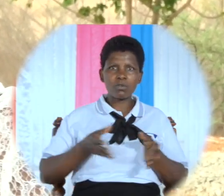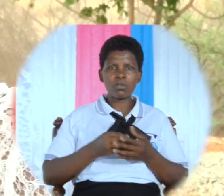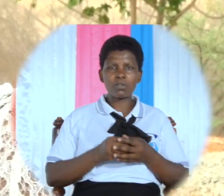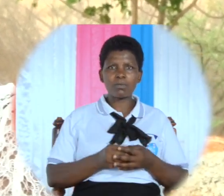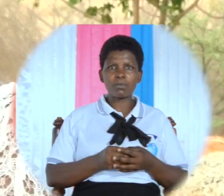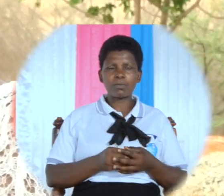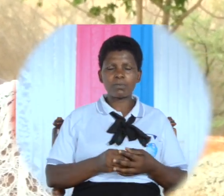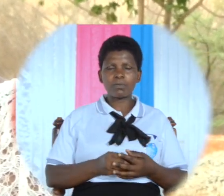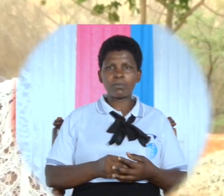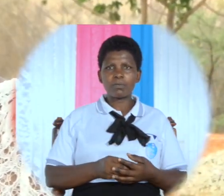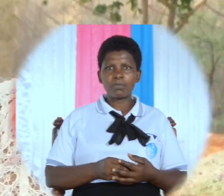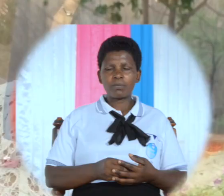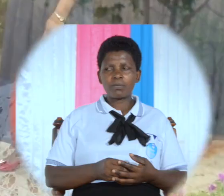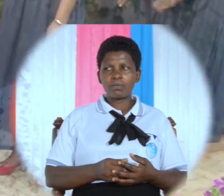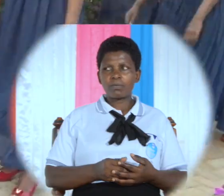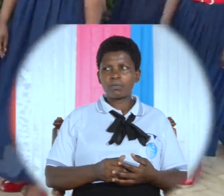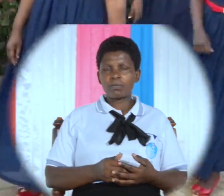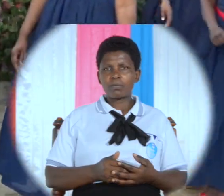zote